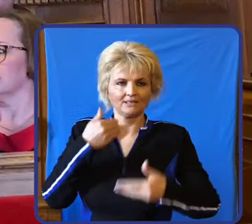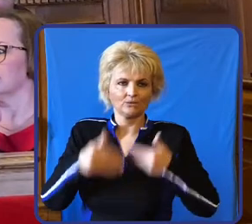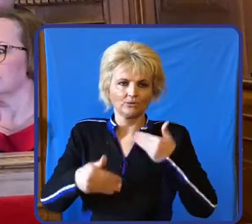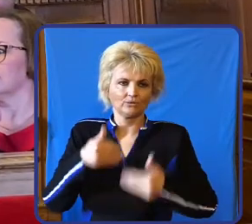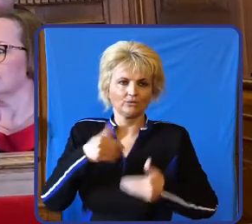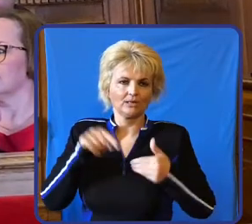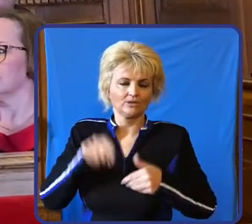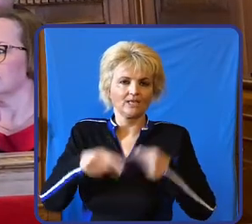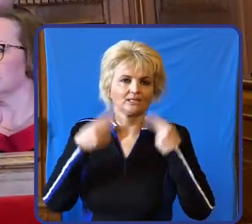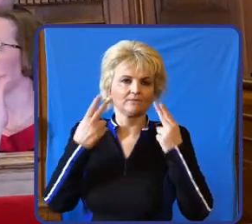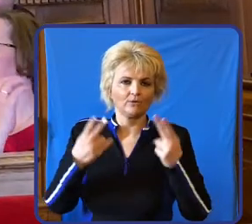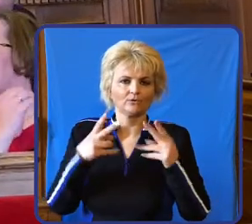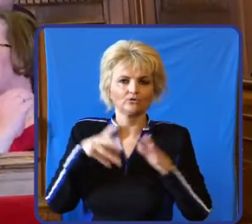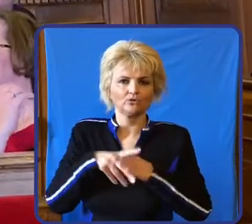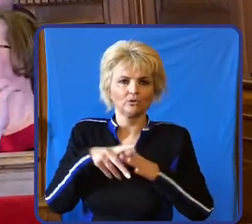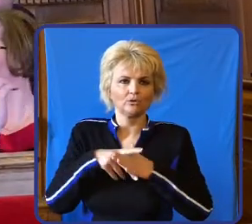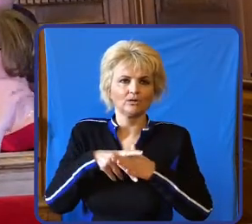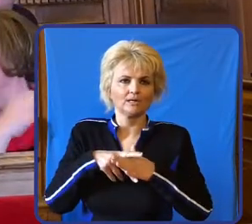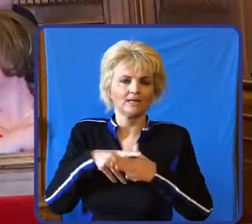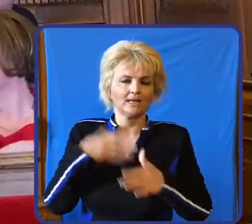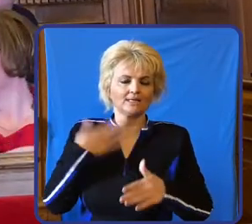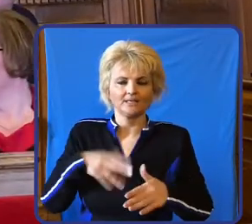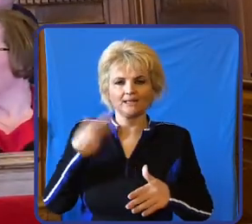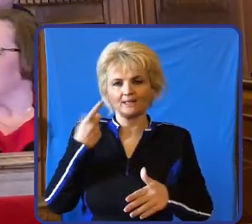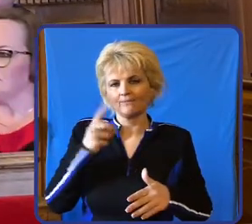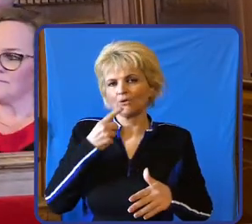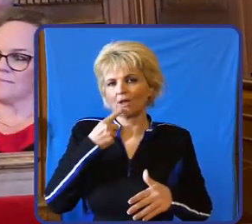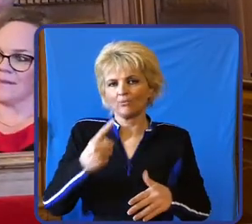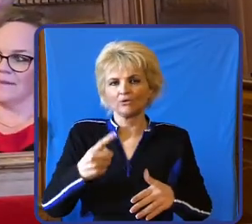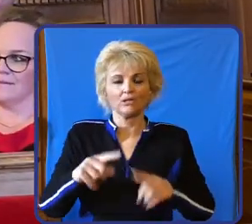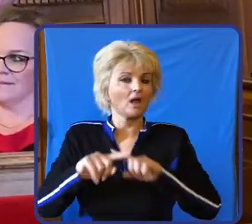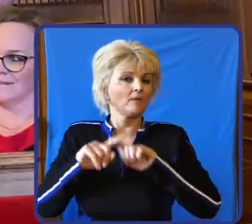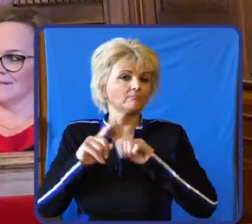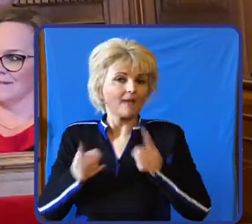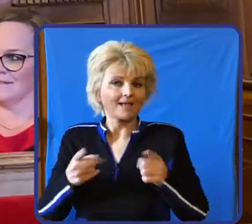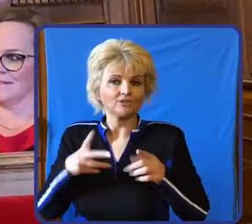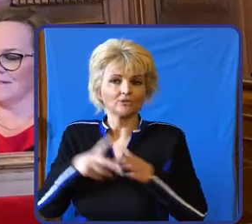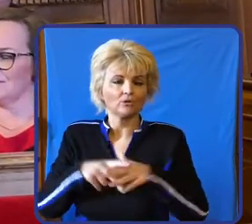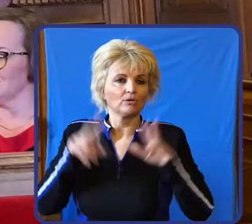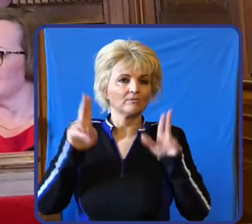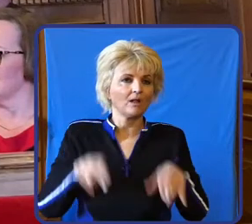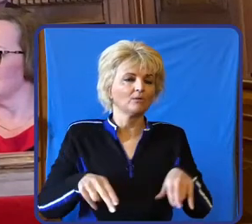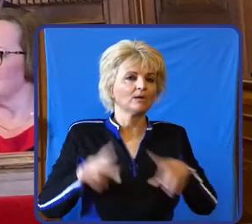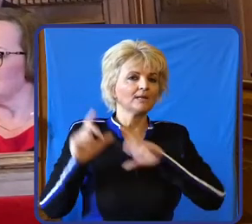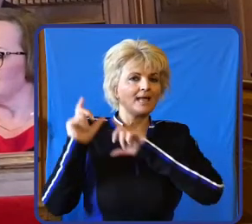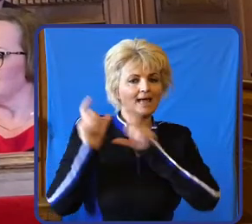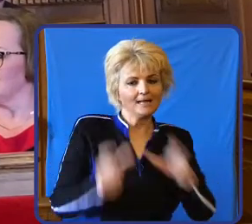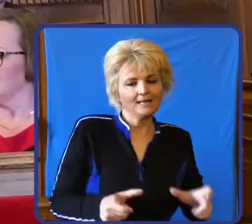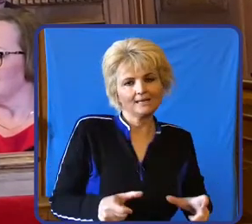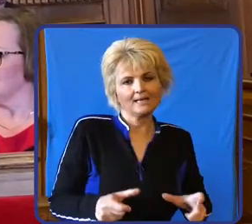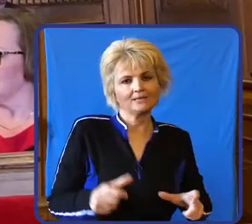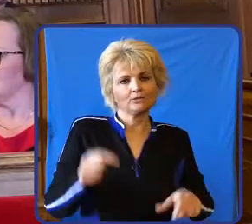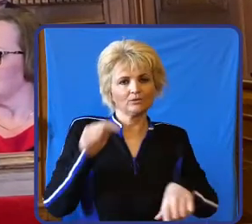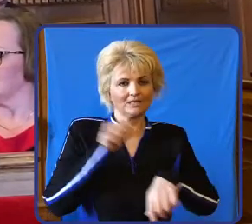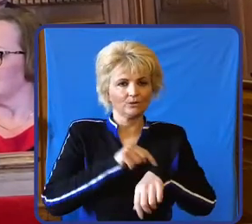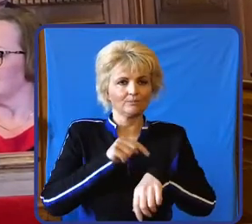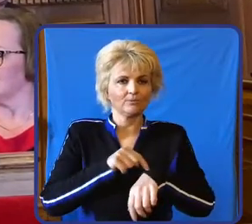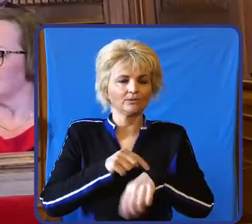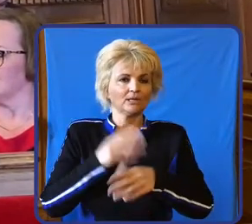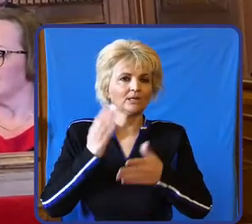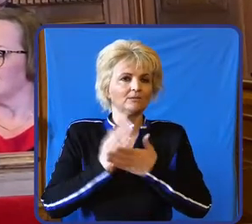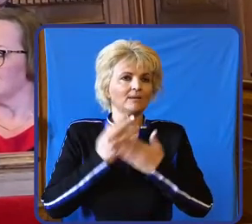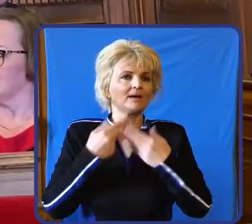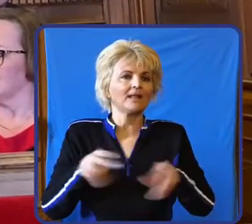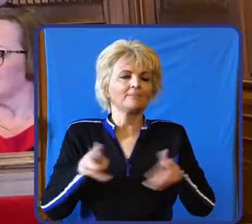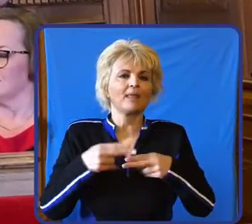ez egy nagyon fontos dolog, azt gondoltam, ezt szerettem volna elmondani. A másik az, hogy tényleg elérkeztünk most már ahhoz az időponthoz, amikor már nem